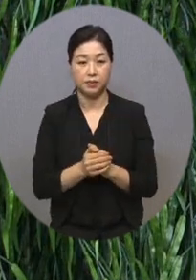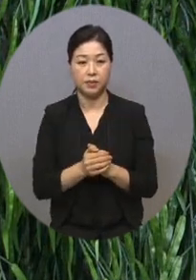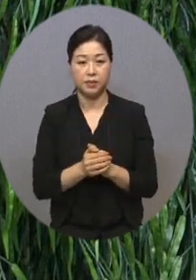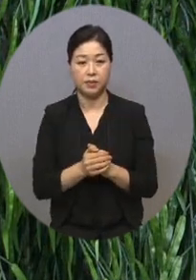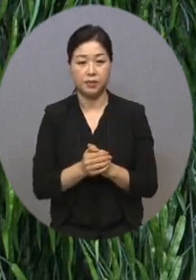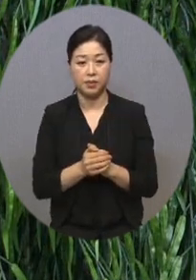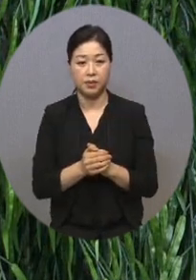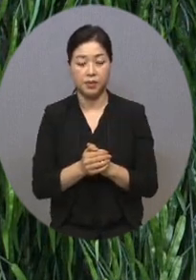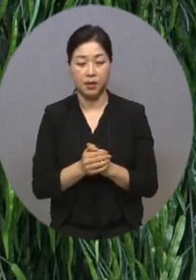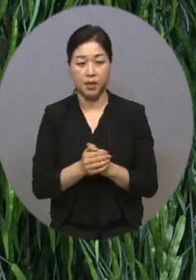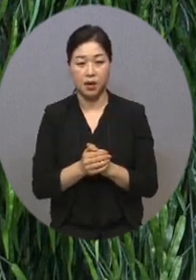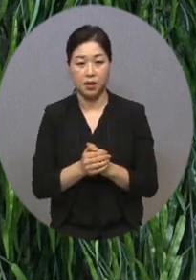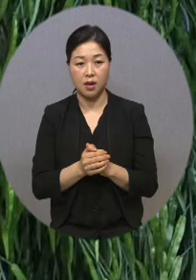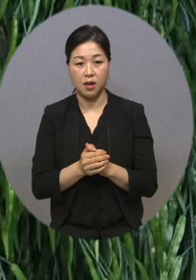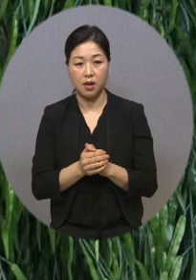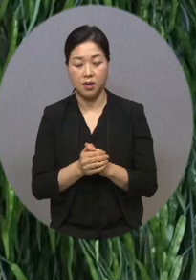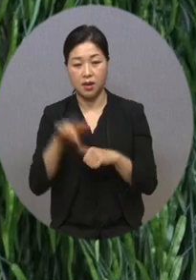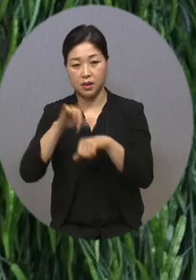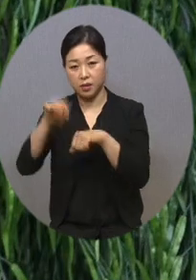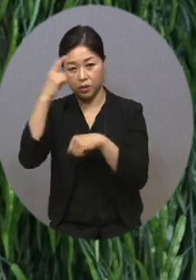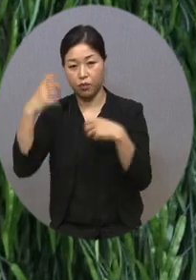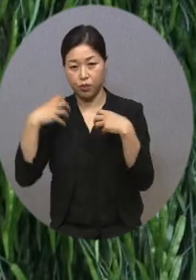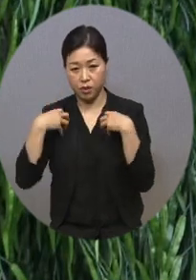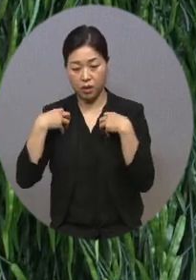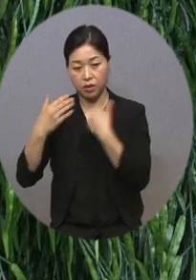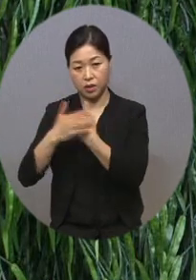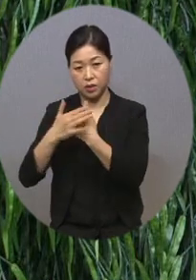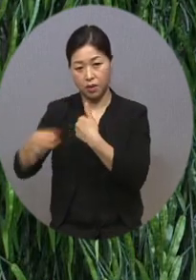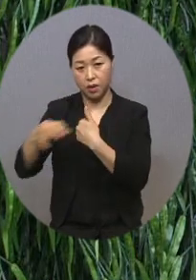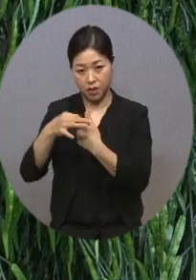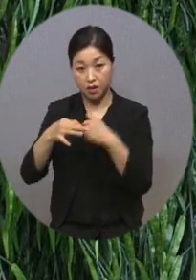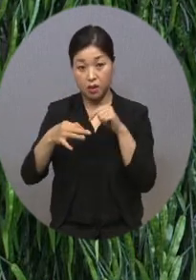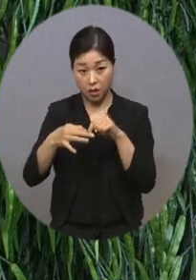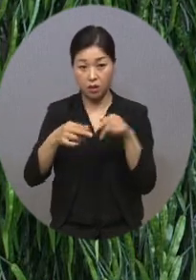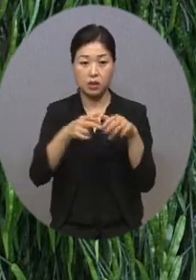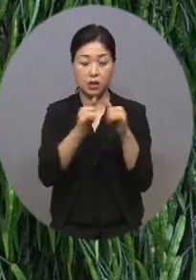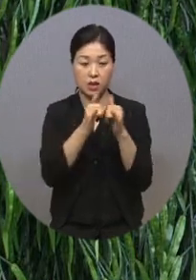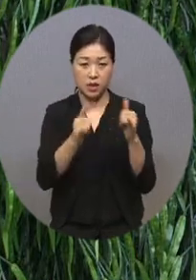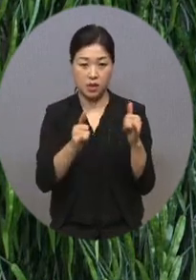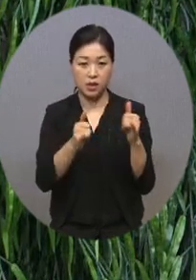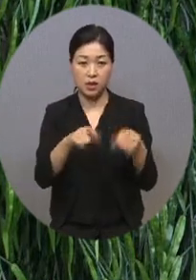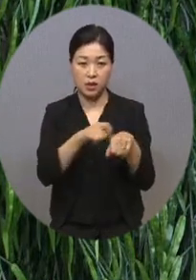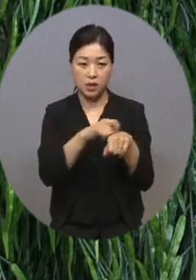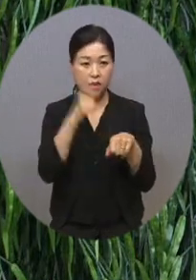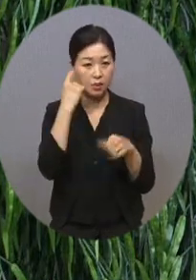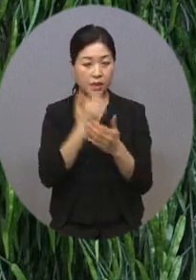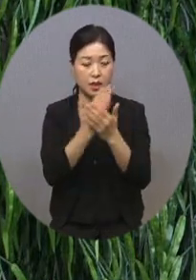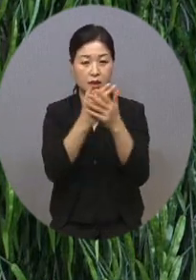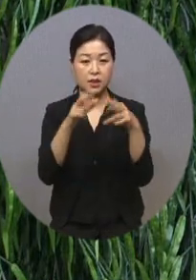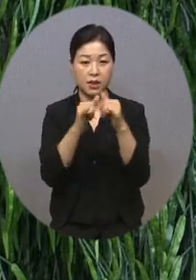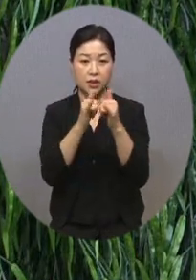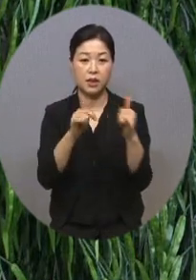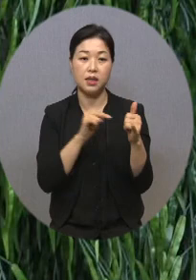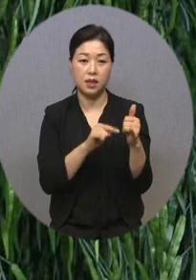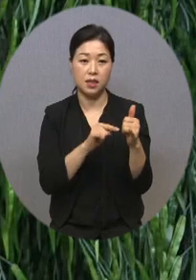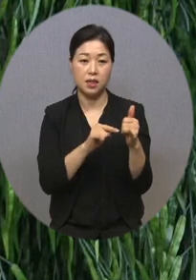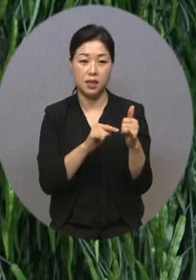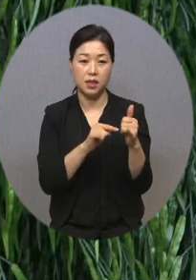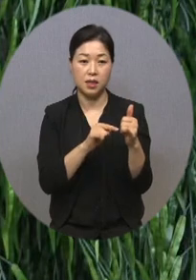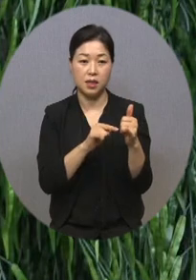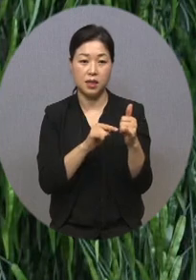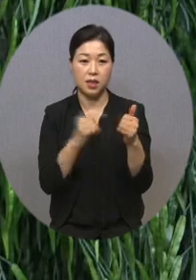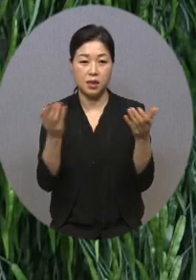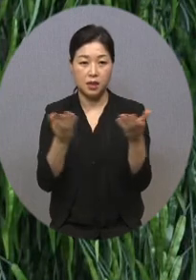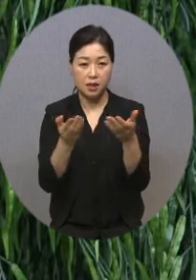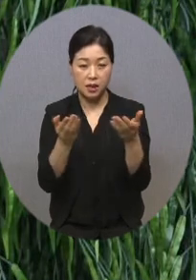자치단체로부터 좀 지원을 받아서 우리 장애인들이 그 특히 발달장애인들이 거의 시골 같은